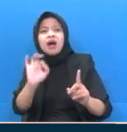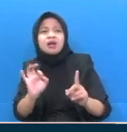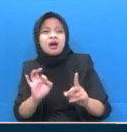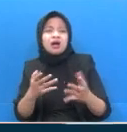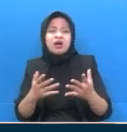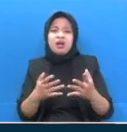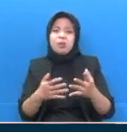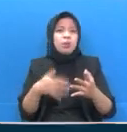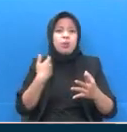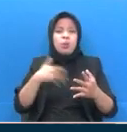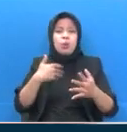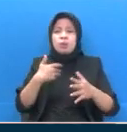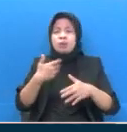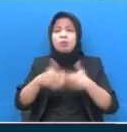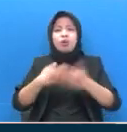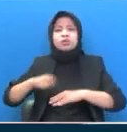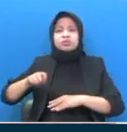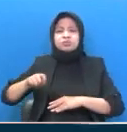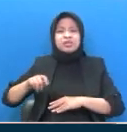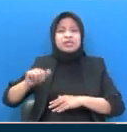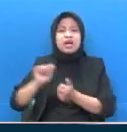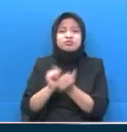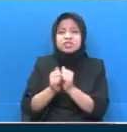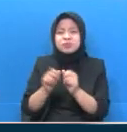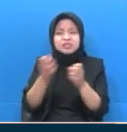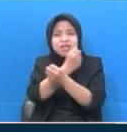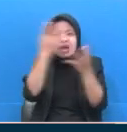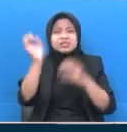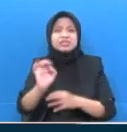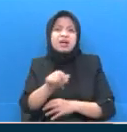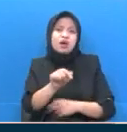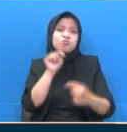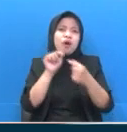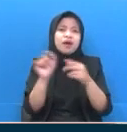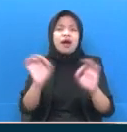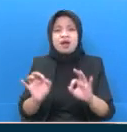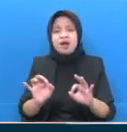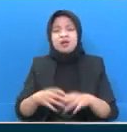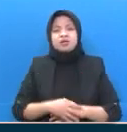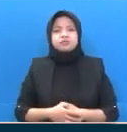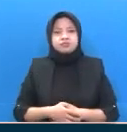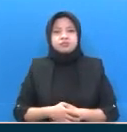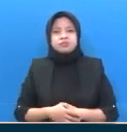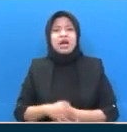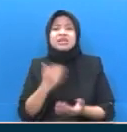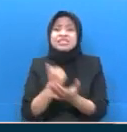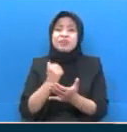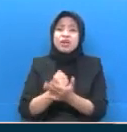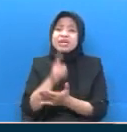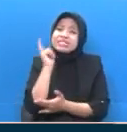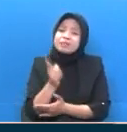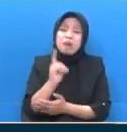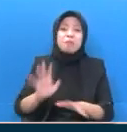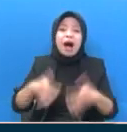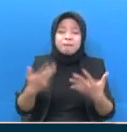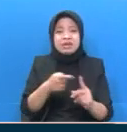di sini masih arah sebagai bentuk pra pemeriksaan yang mengarah pada suatu penyebab terjadinya suatu